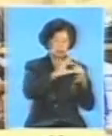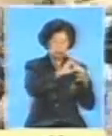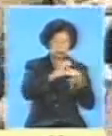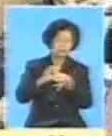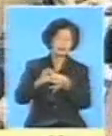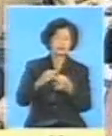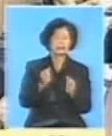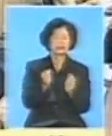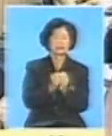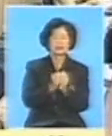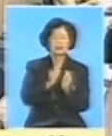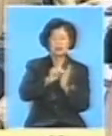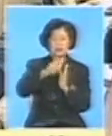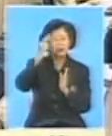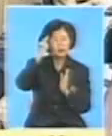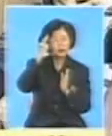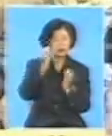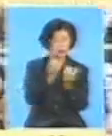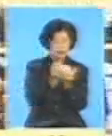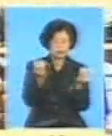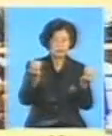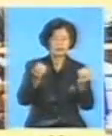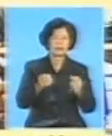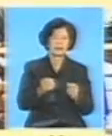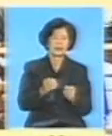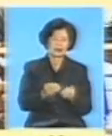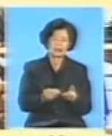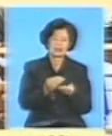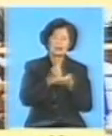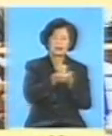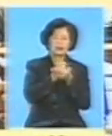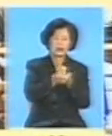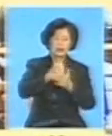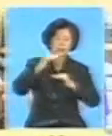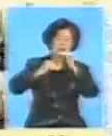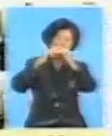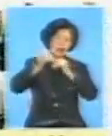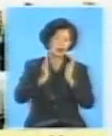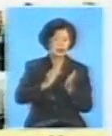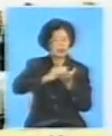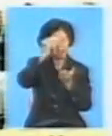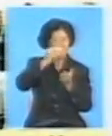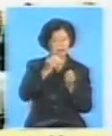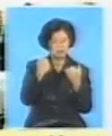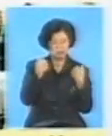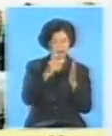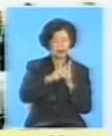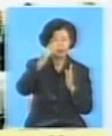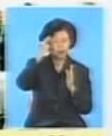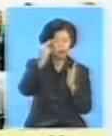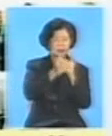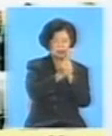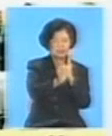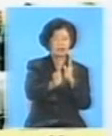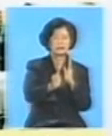สังคมบูรณาการความรู้คุณธรรมด้วยกันเพื่อให้เอื้อต่อการพัฒนาผู้เรียนและได้ความรู้ทักษะสำคัญน